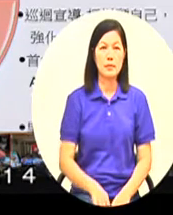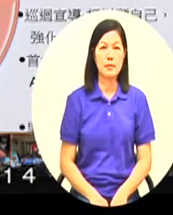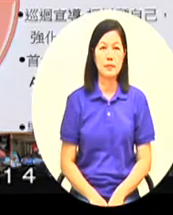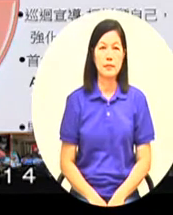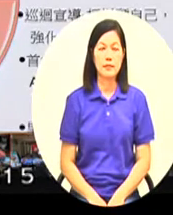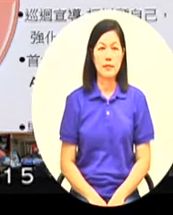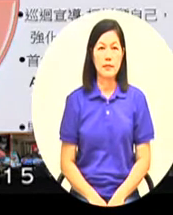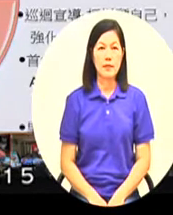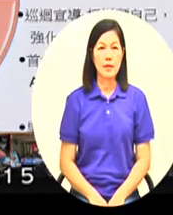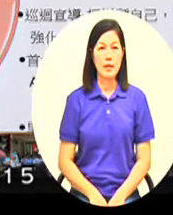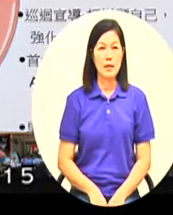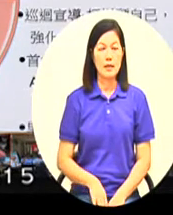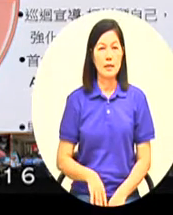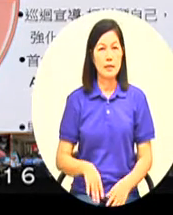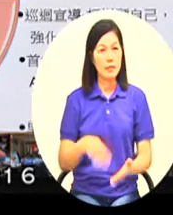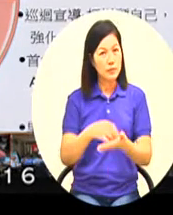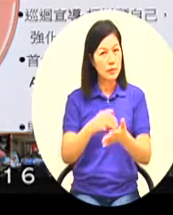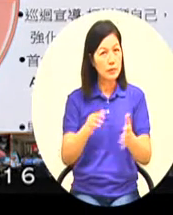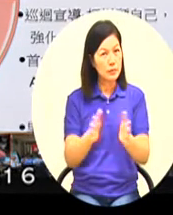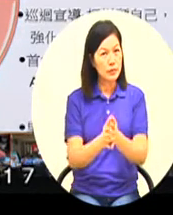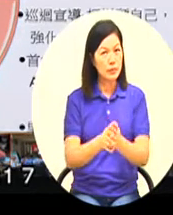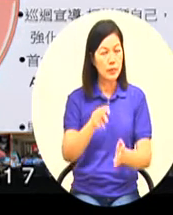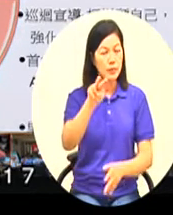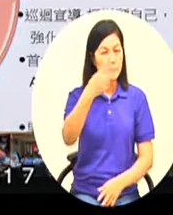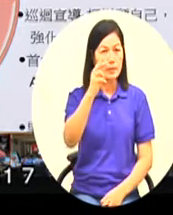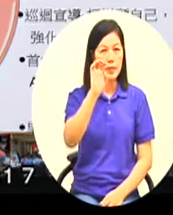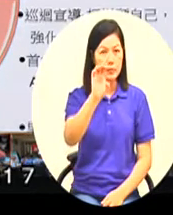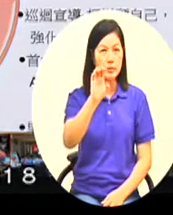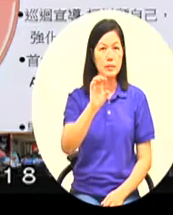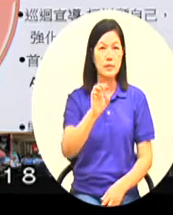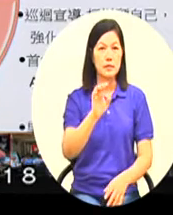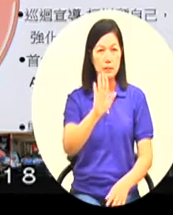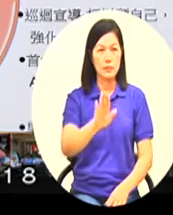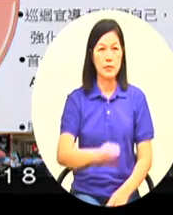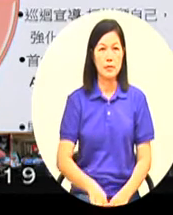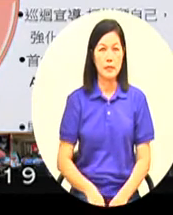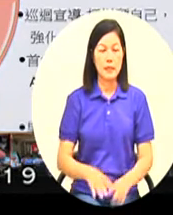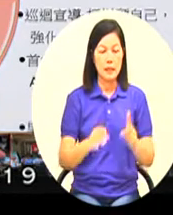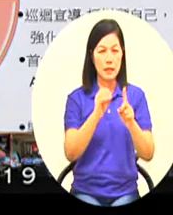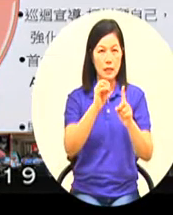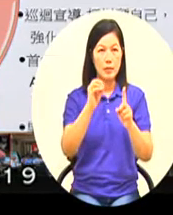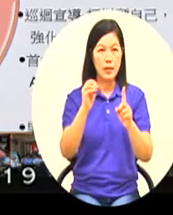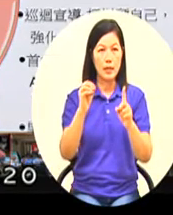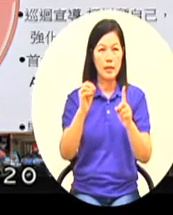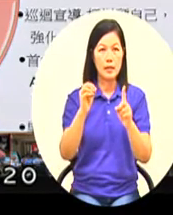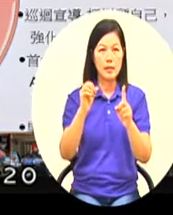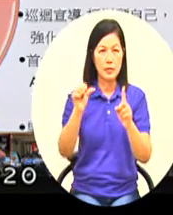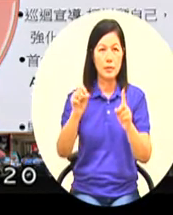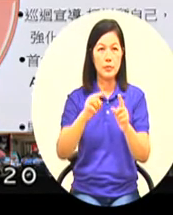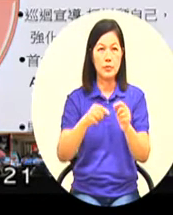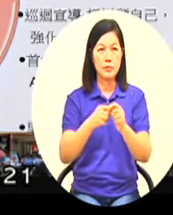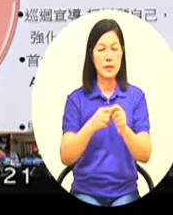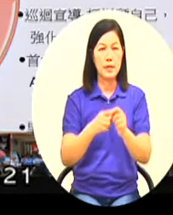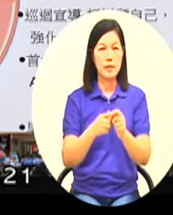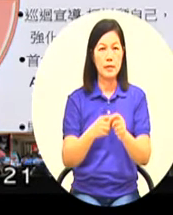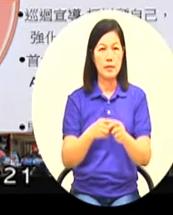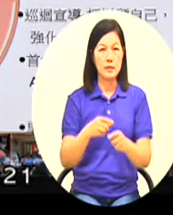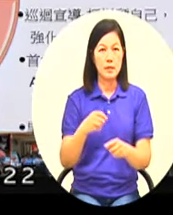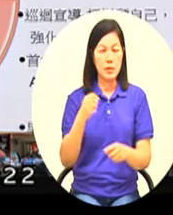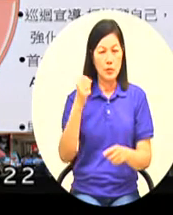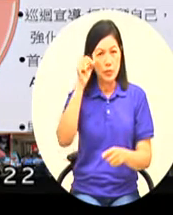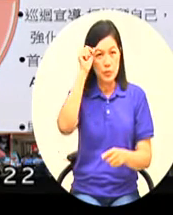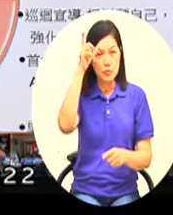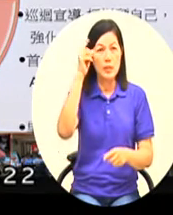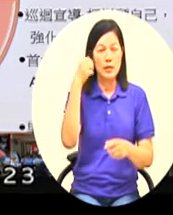共是290件，在105年我们的登革热一个创新与加强作为部分，那包括我